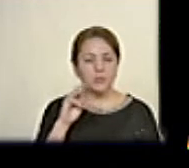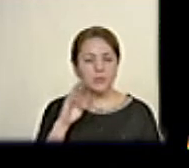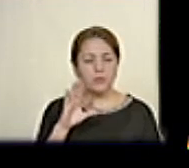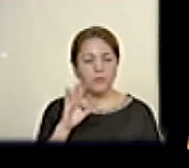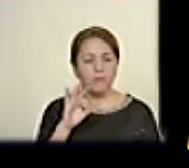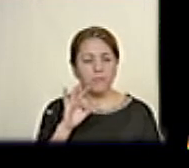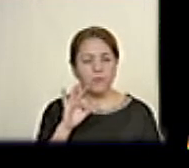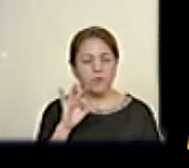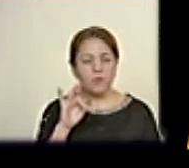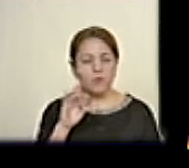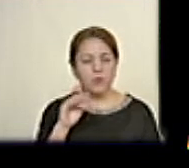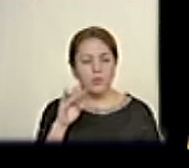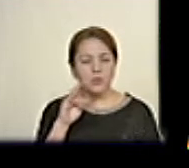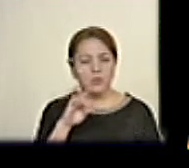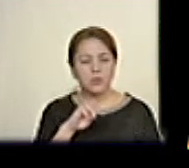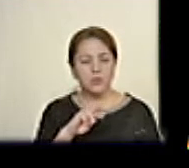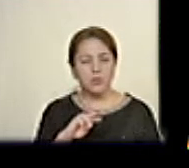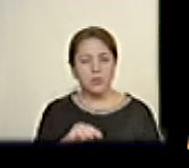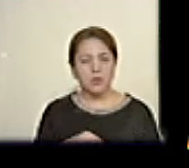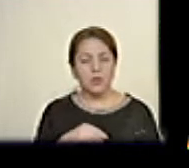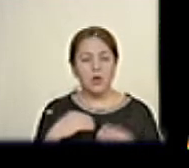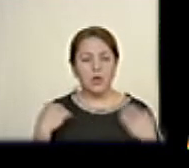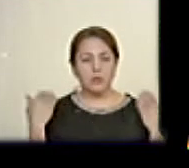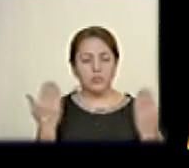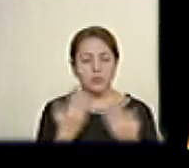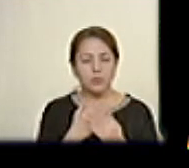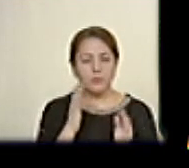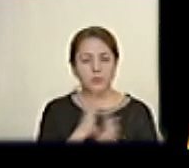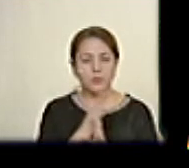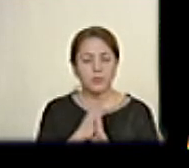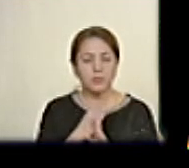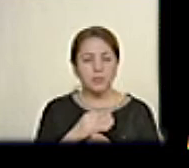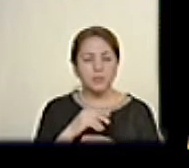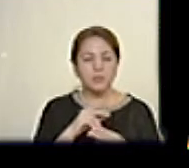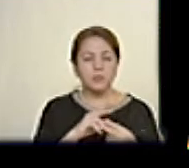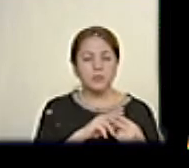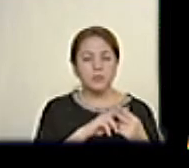окружающей природы. Звезды задремали,